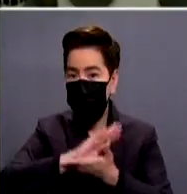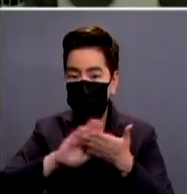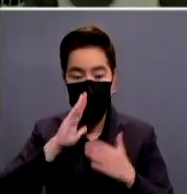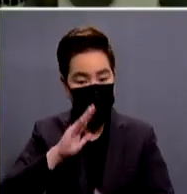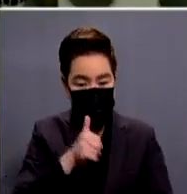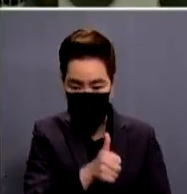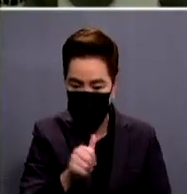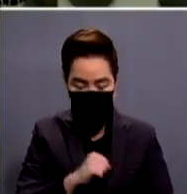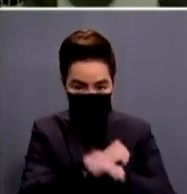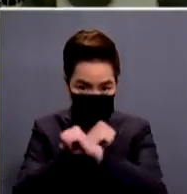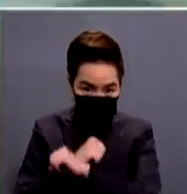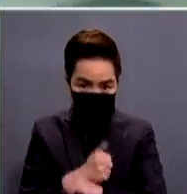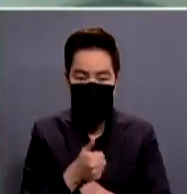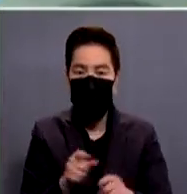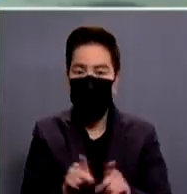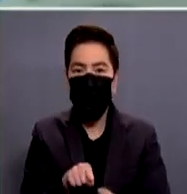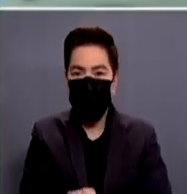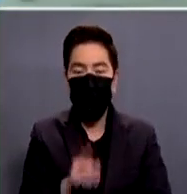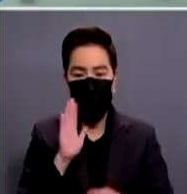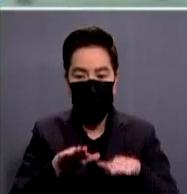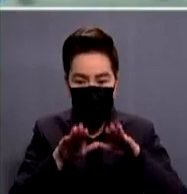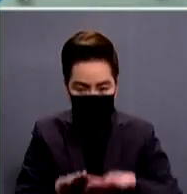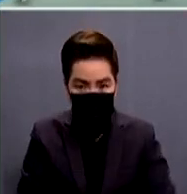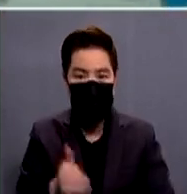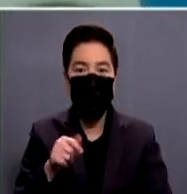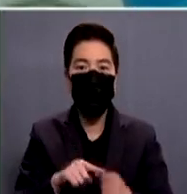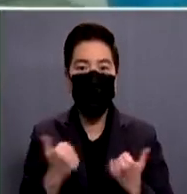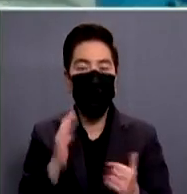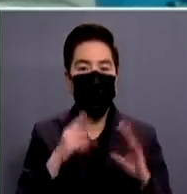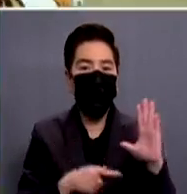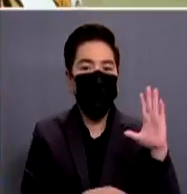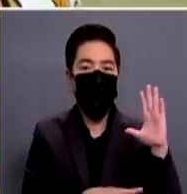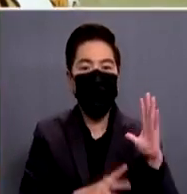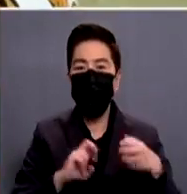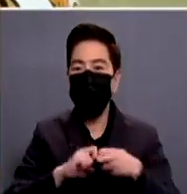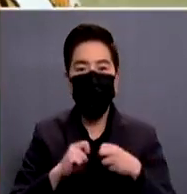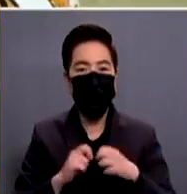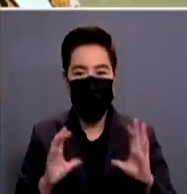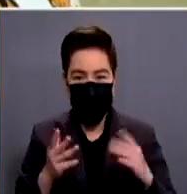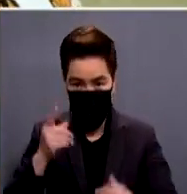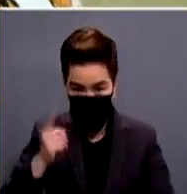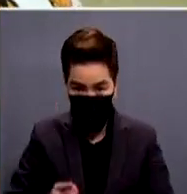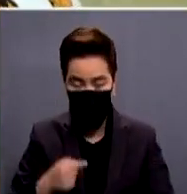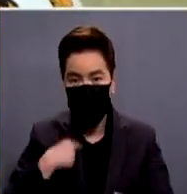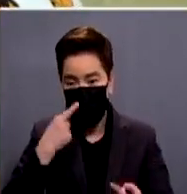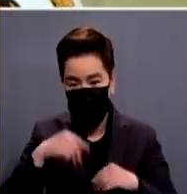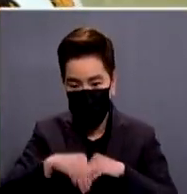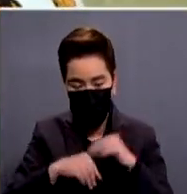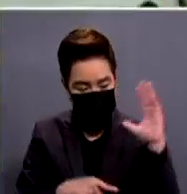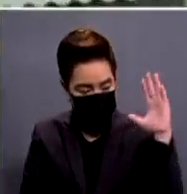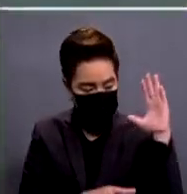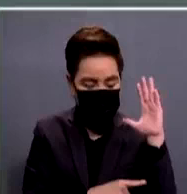ถานการณ์เราคุมอยู่นะอย่างนี้ย่ายเนี่ยตัวเลขลดลงเนี่ยก็เชื่อว่าภูเก็ตแซนด์บ็อกซ์ไม่น่าจะมีปัญหาอะไรส่วนจังหวัดใกล้เคียงอย่